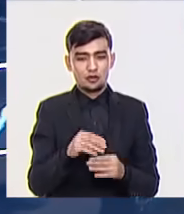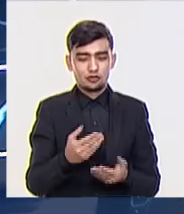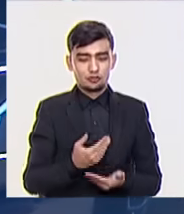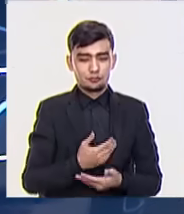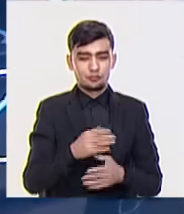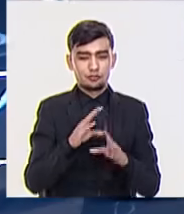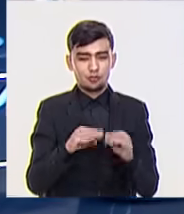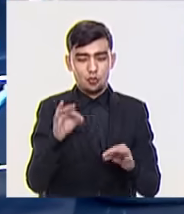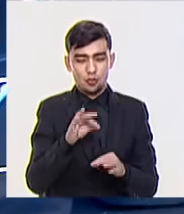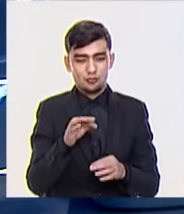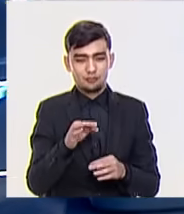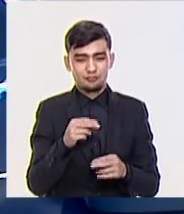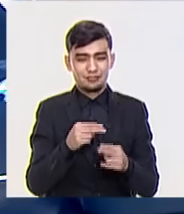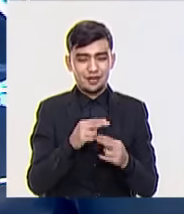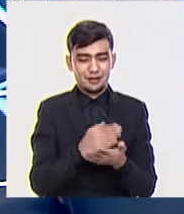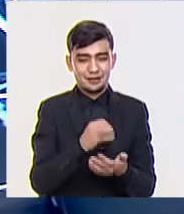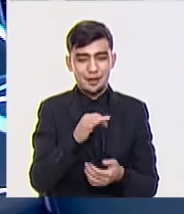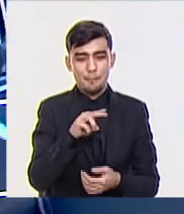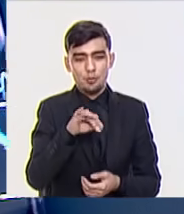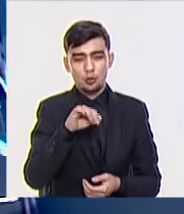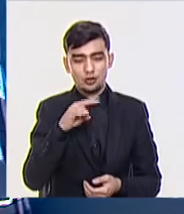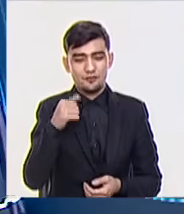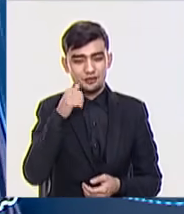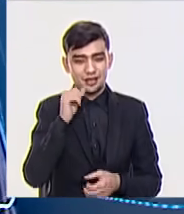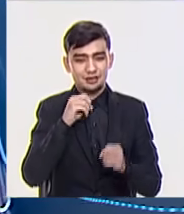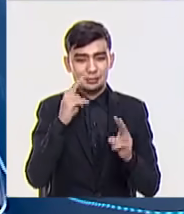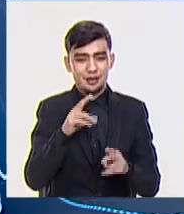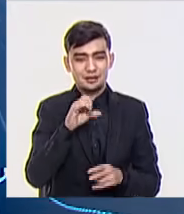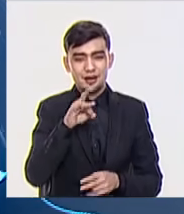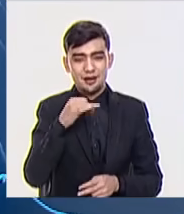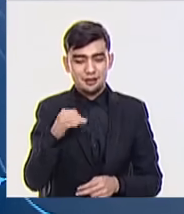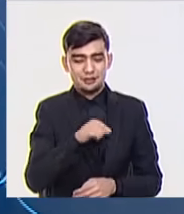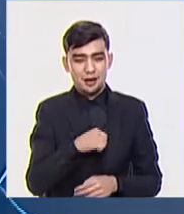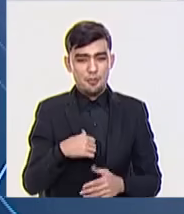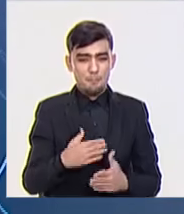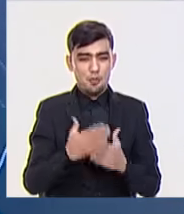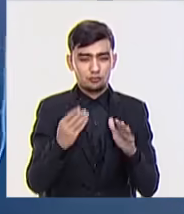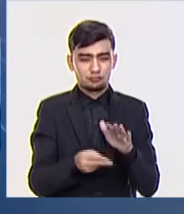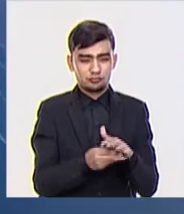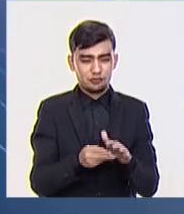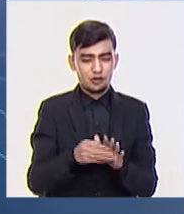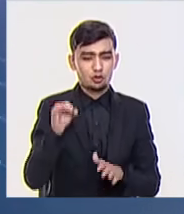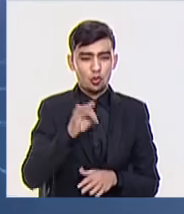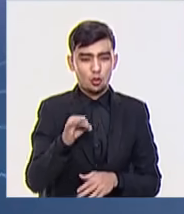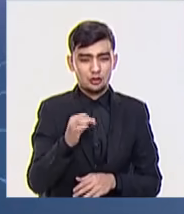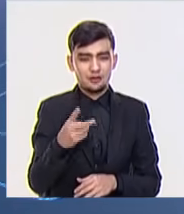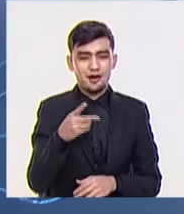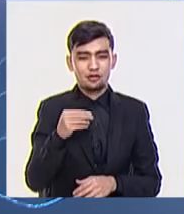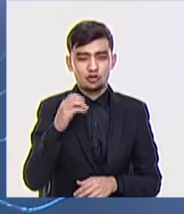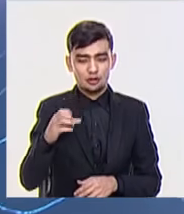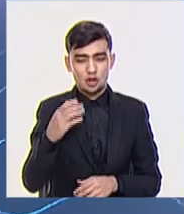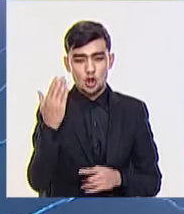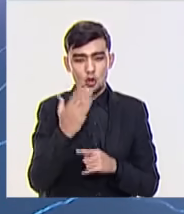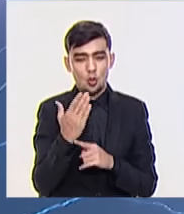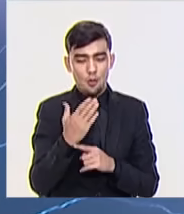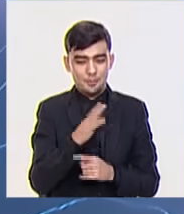Кеше оппозиционердің YouTube-тағы арнасында Путинге арналған сарай ең үлкен жемқорлық тарихы атты 2 сағаттық фильм